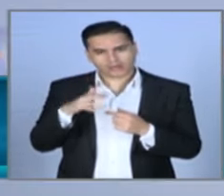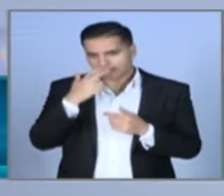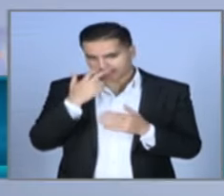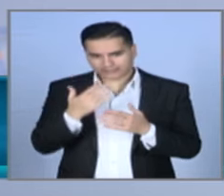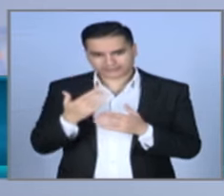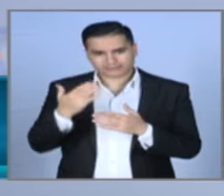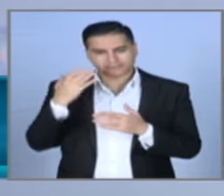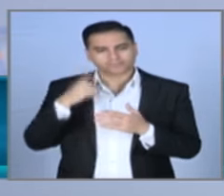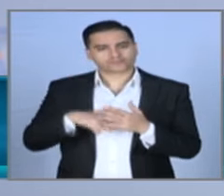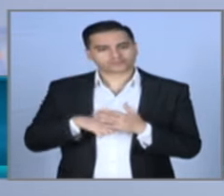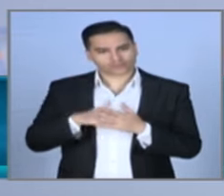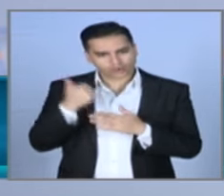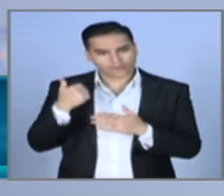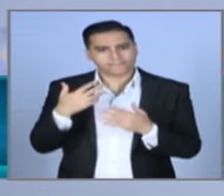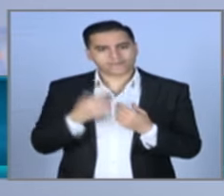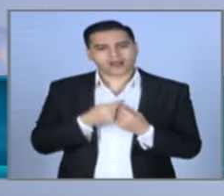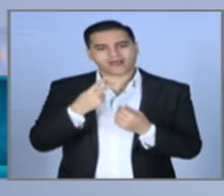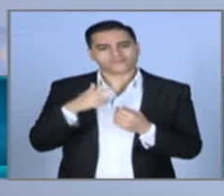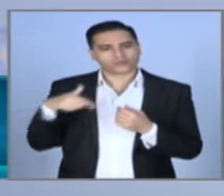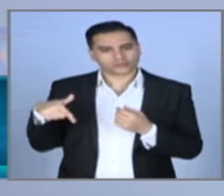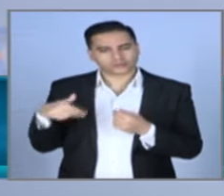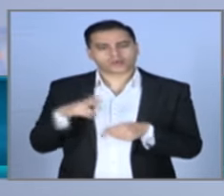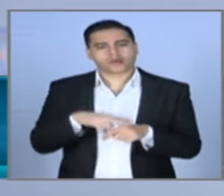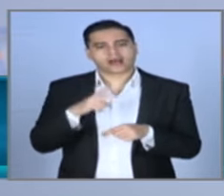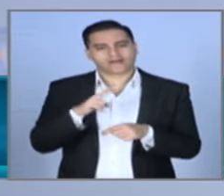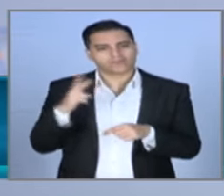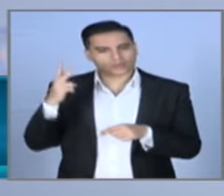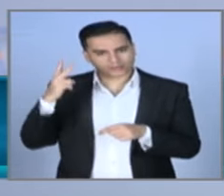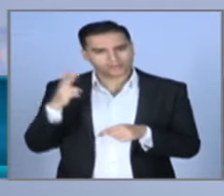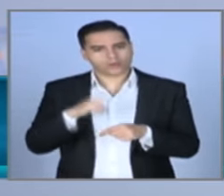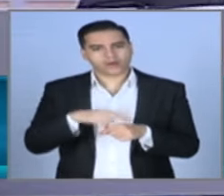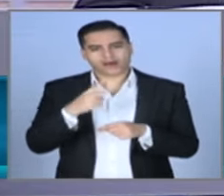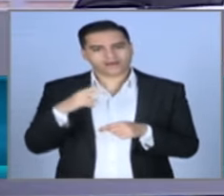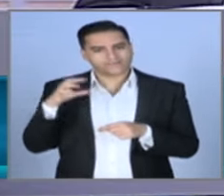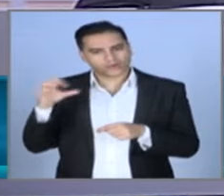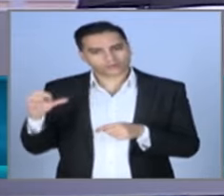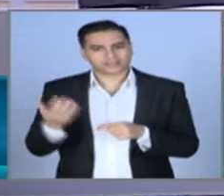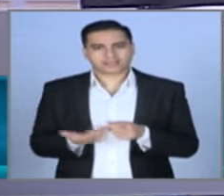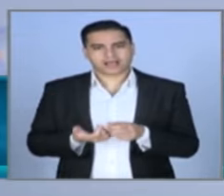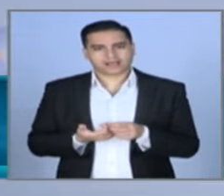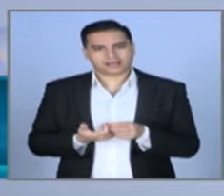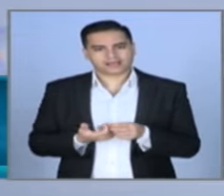هو جيلبرتو كسب 2006 و2007 و2009